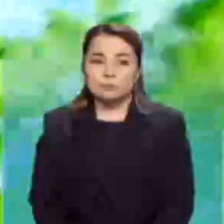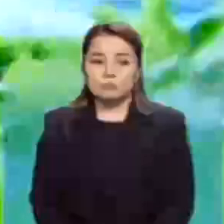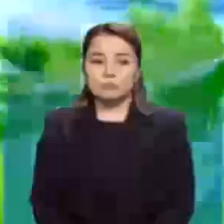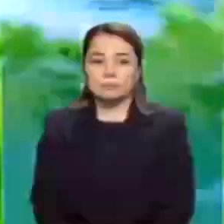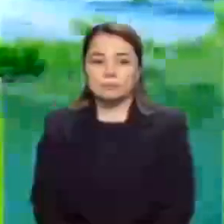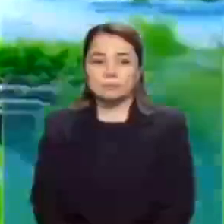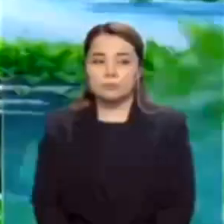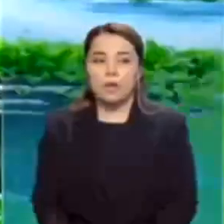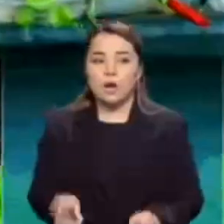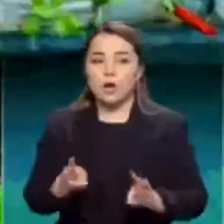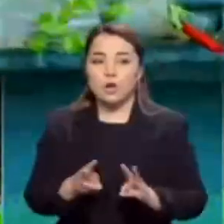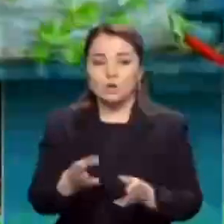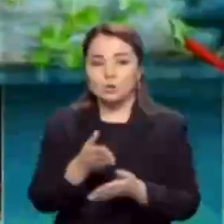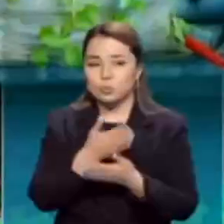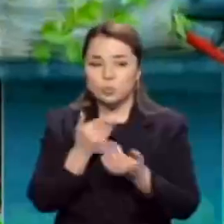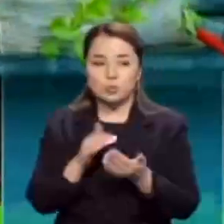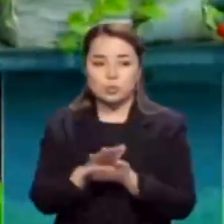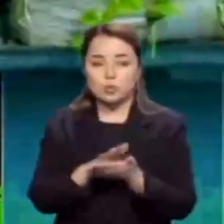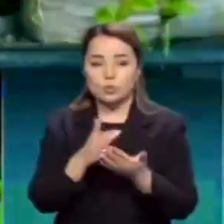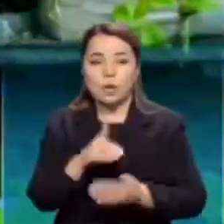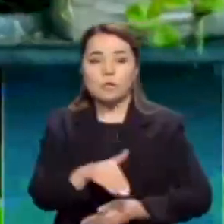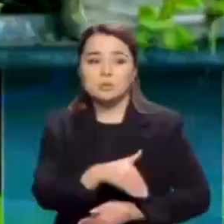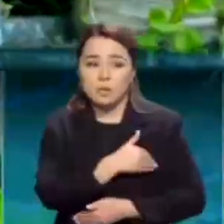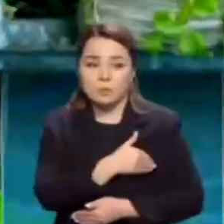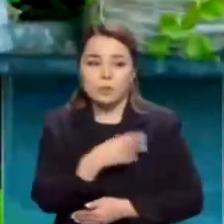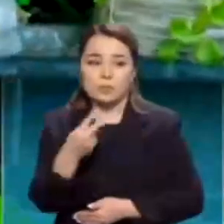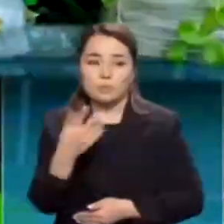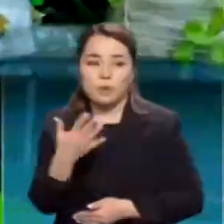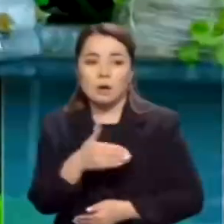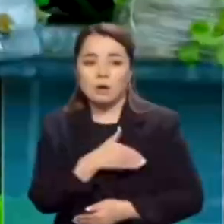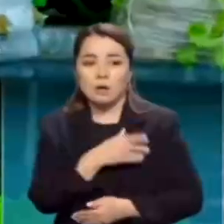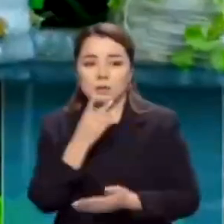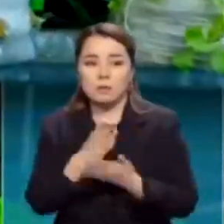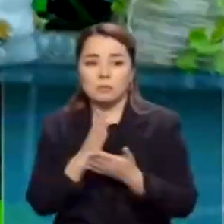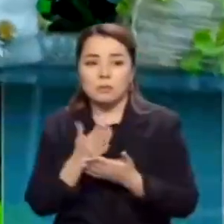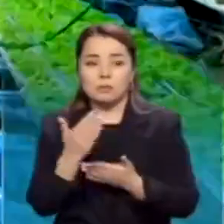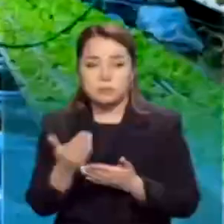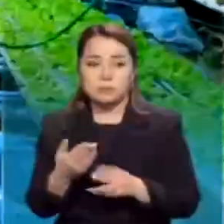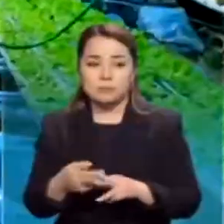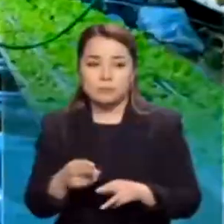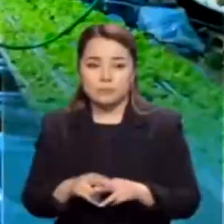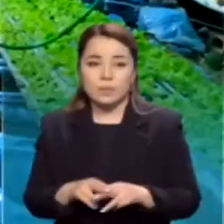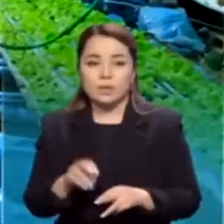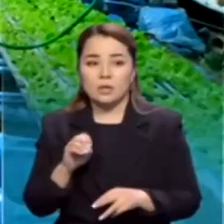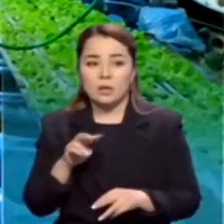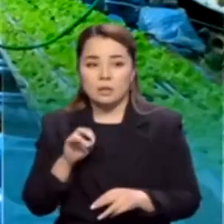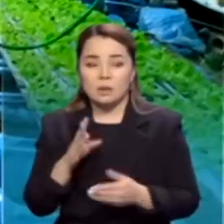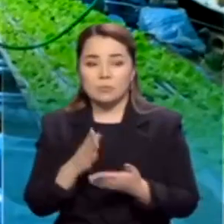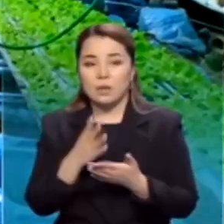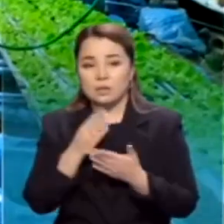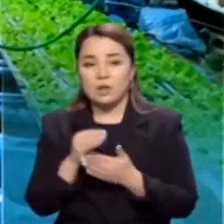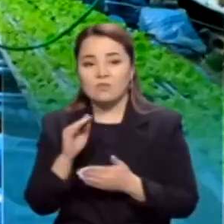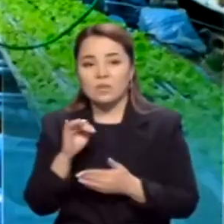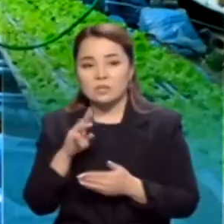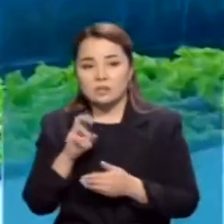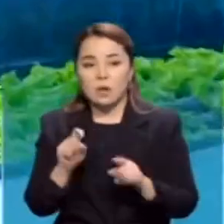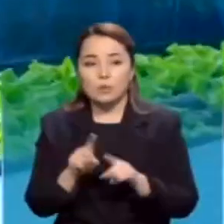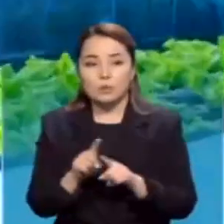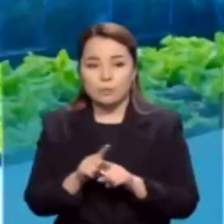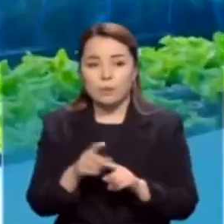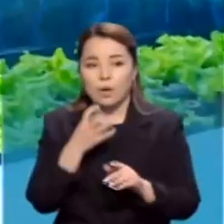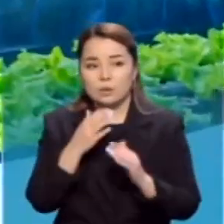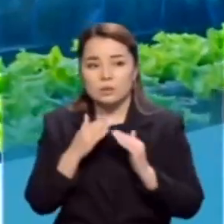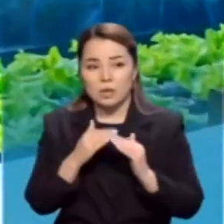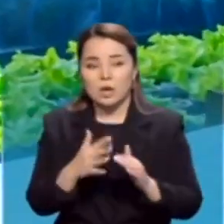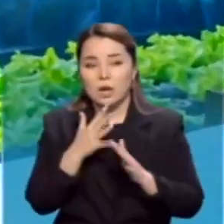тұрсыз, отопление қосылып тұрған жоқ, ішлерсі жоқ. Температура 25 градус. Ерлан Жаппасбаев физика әліміне сүйеніп,